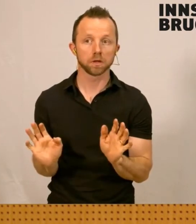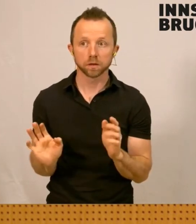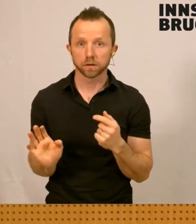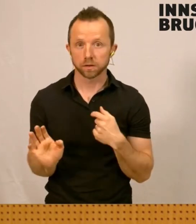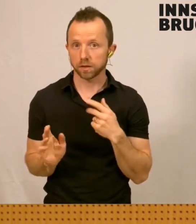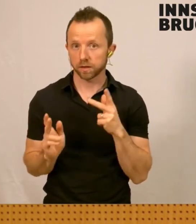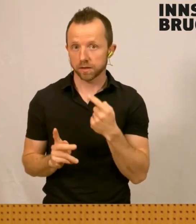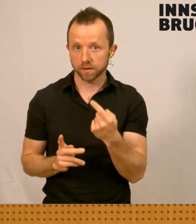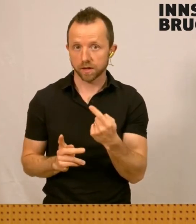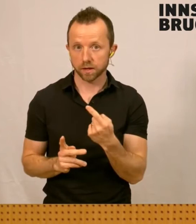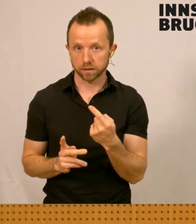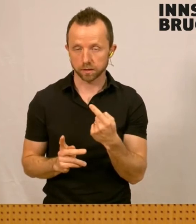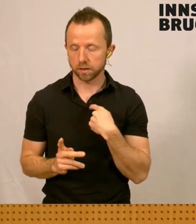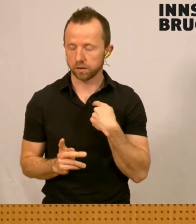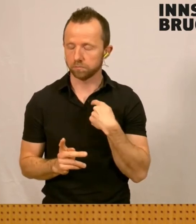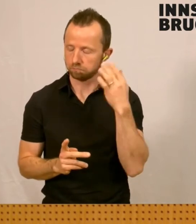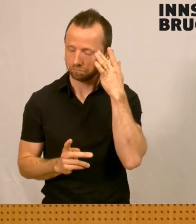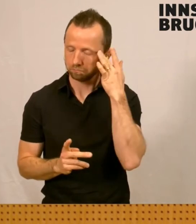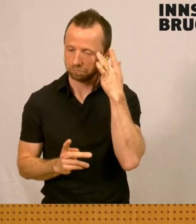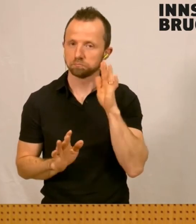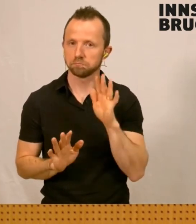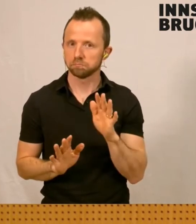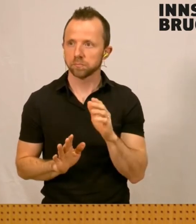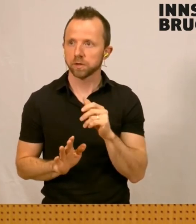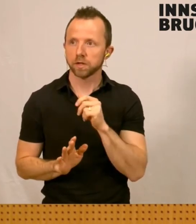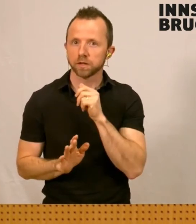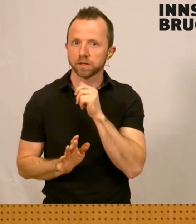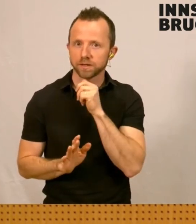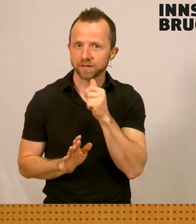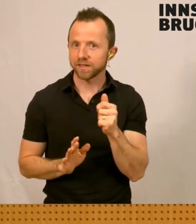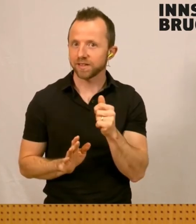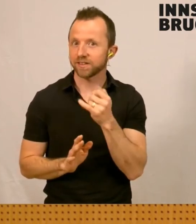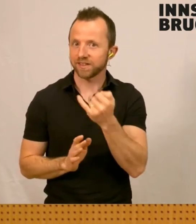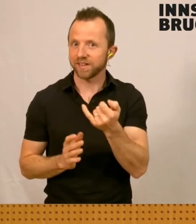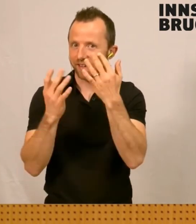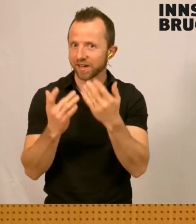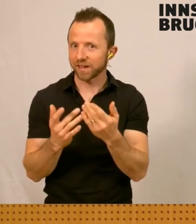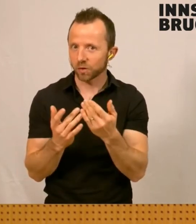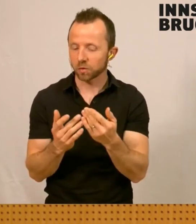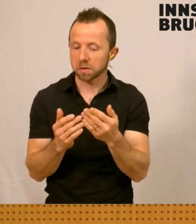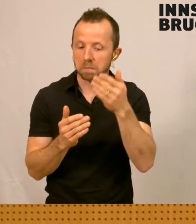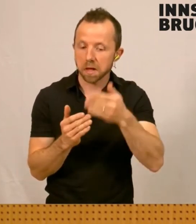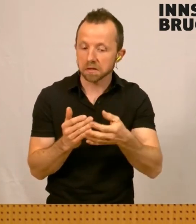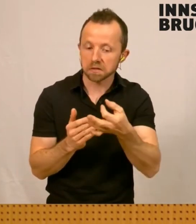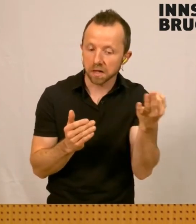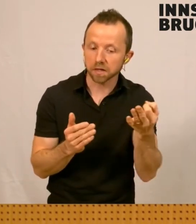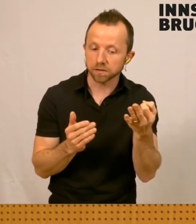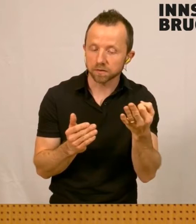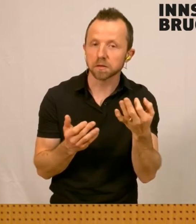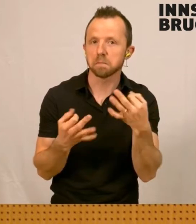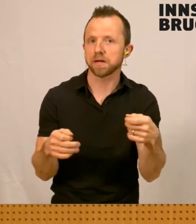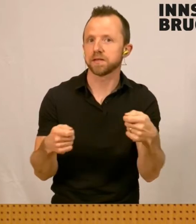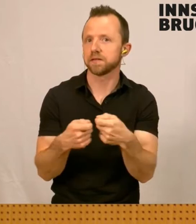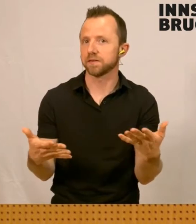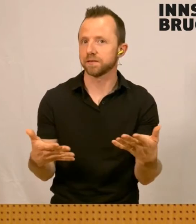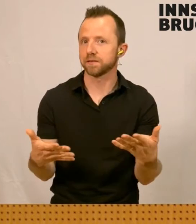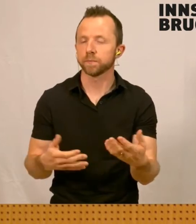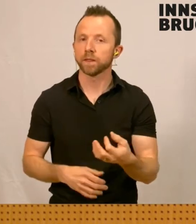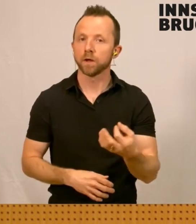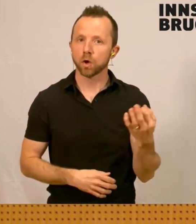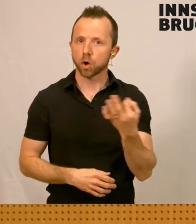überzeugt entgegen. Nicht jede Rechnung geht am Ende auf. Beim heutigen